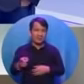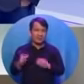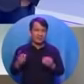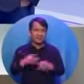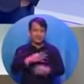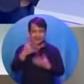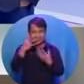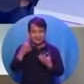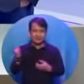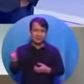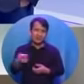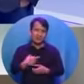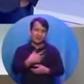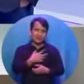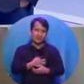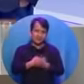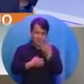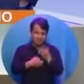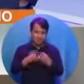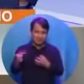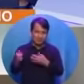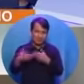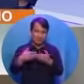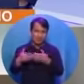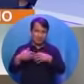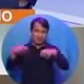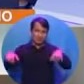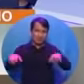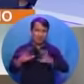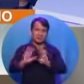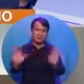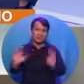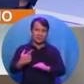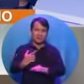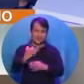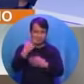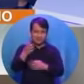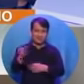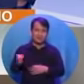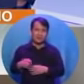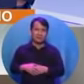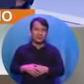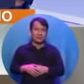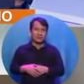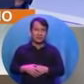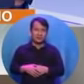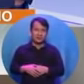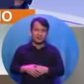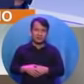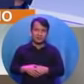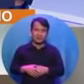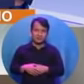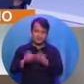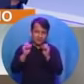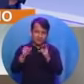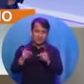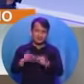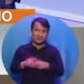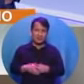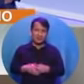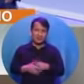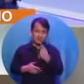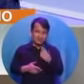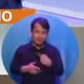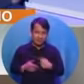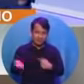sir. Wala po kami sama ng loob. Kahit dito sa kapitbahay namin, wala kami sama ng loob. Okay. Pero okay, sir. Po ang nag-ano dito. So, kaya sinabi